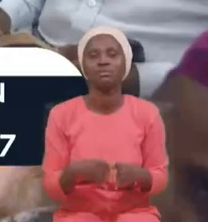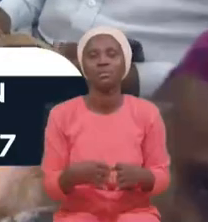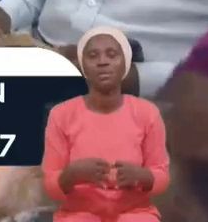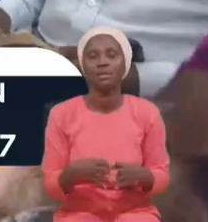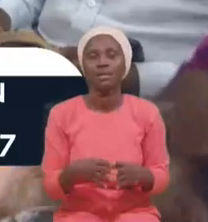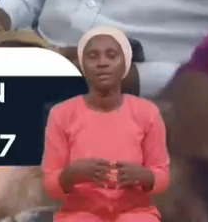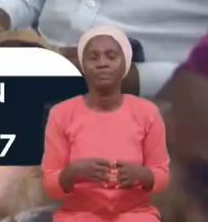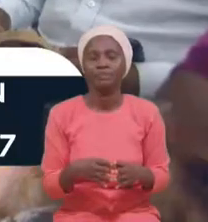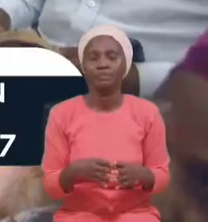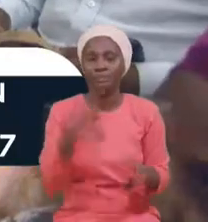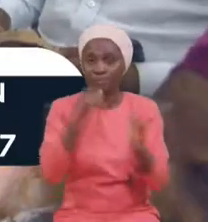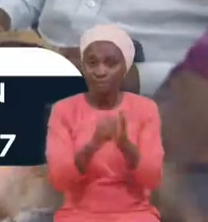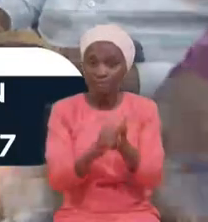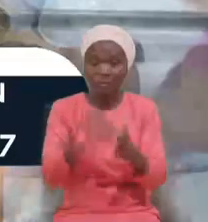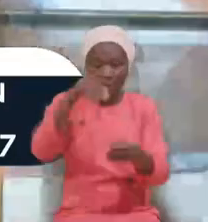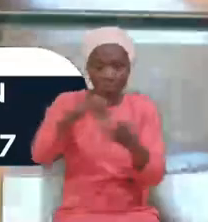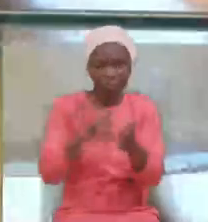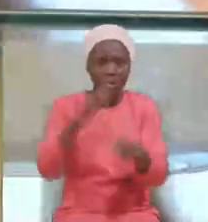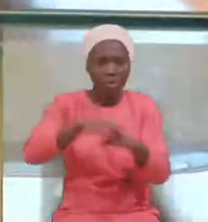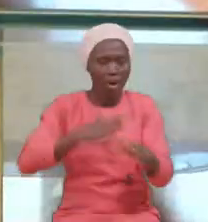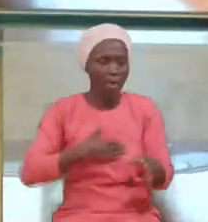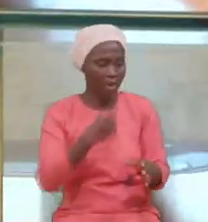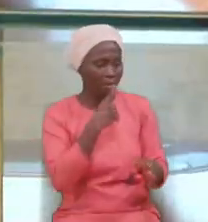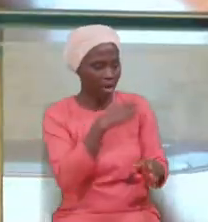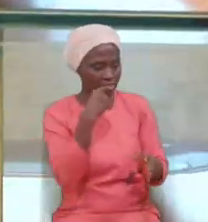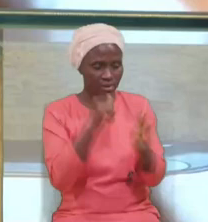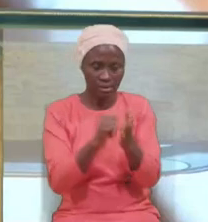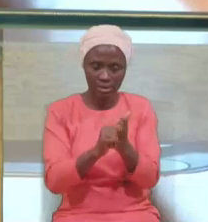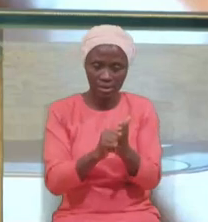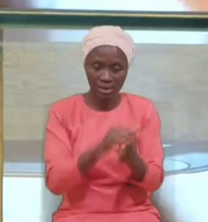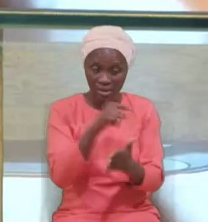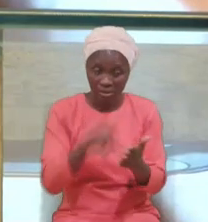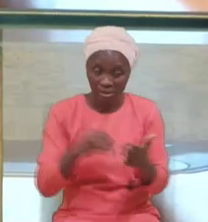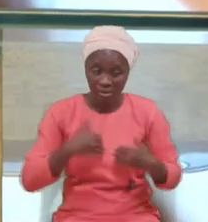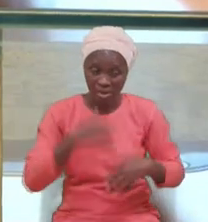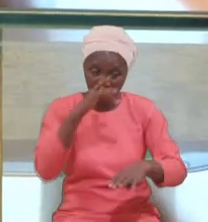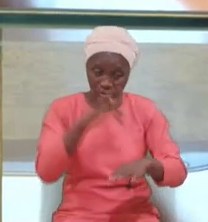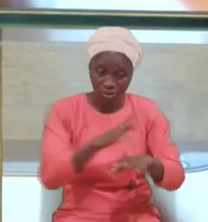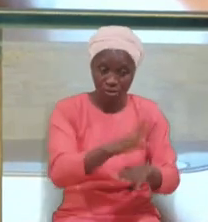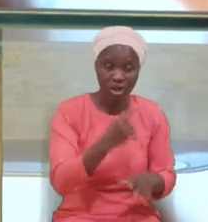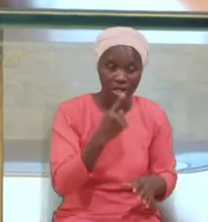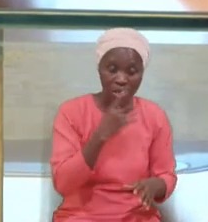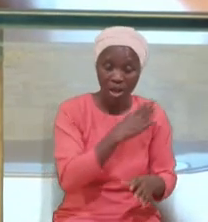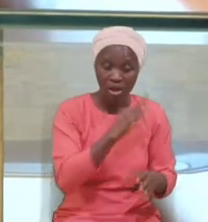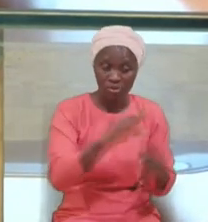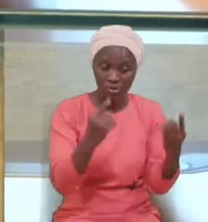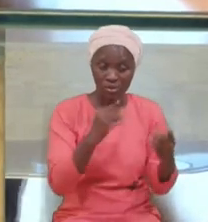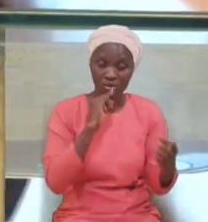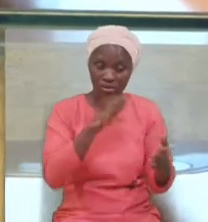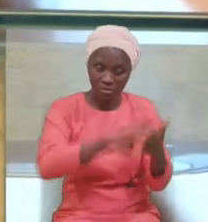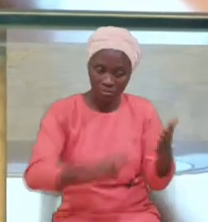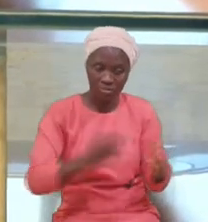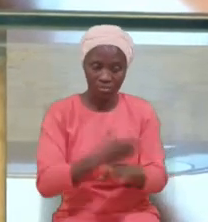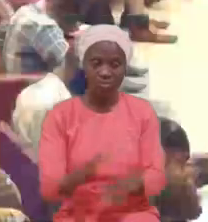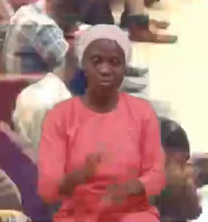toucha ma bouche et dit, ceci a touché tes lèvres, ton iniquité est